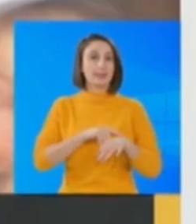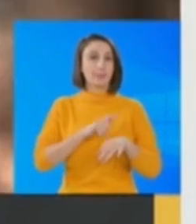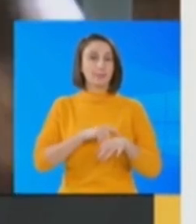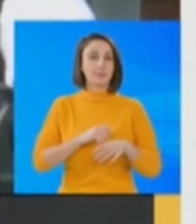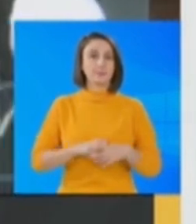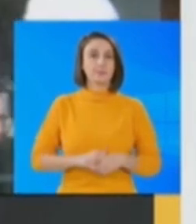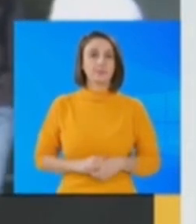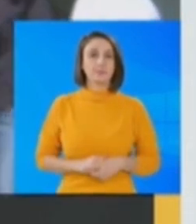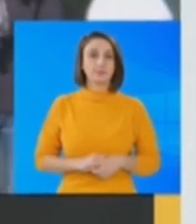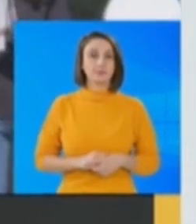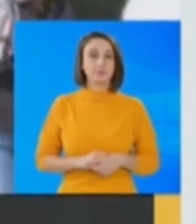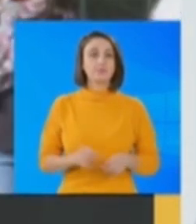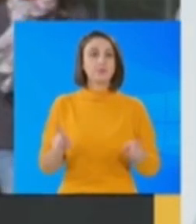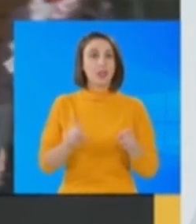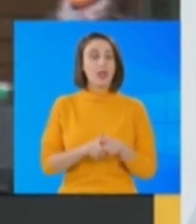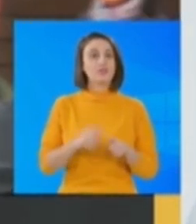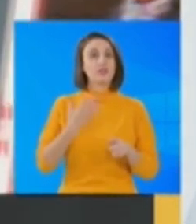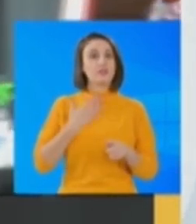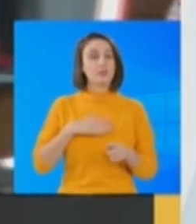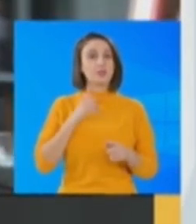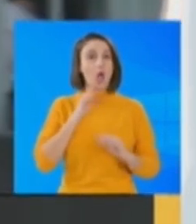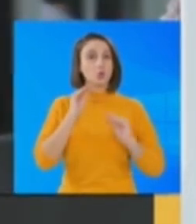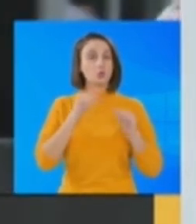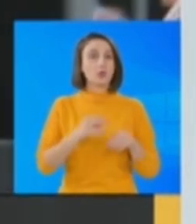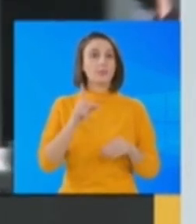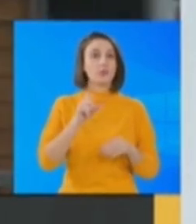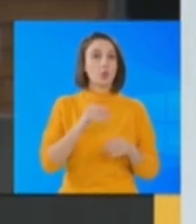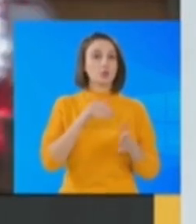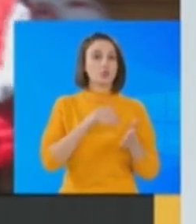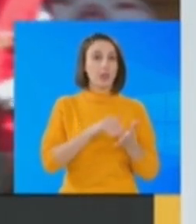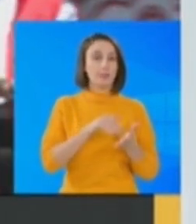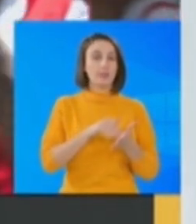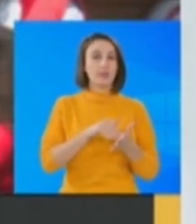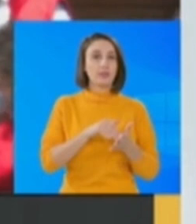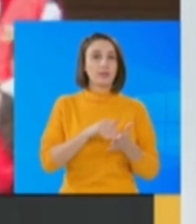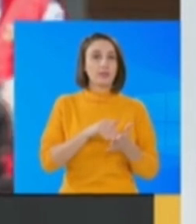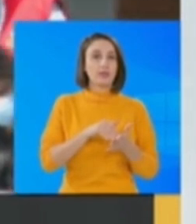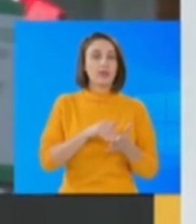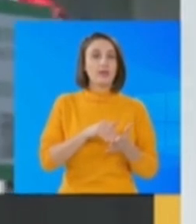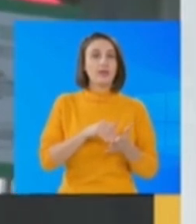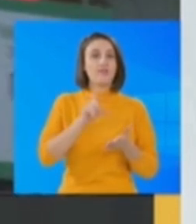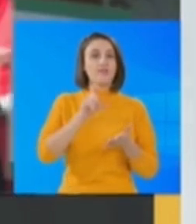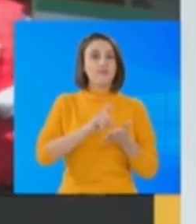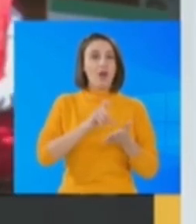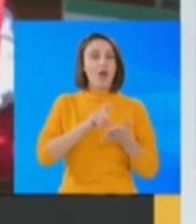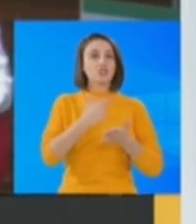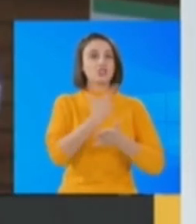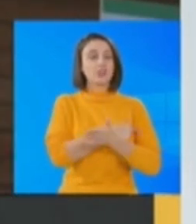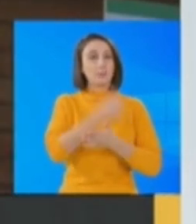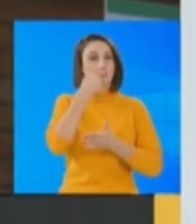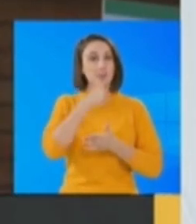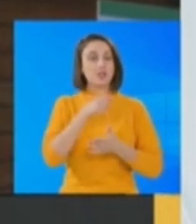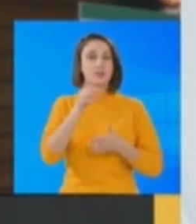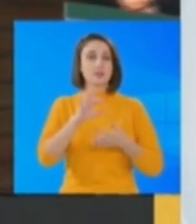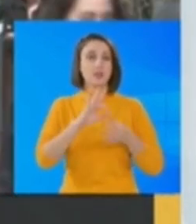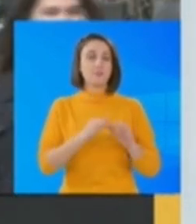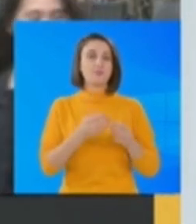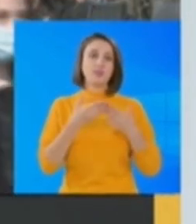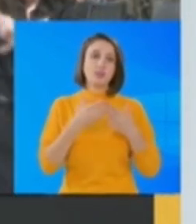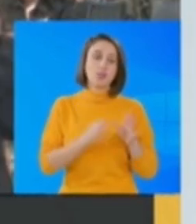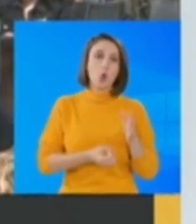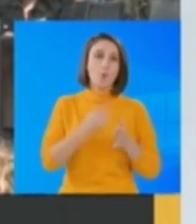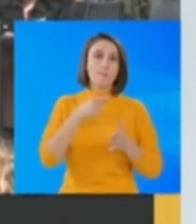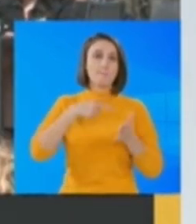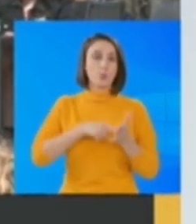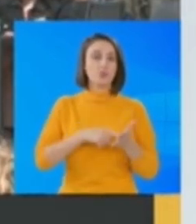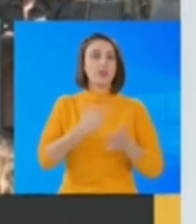scurt timp. De asemenea, vrem să ajungem la 20.000 de vaccinuri pe zi și în sensul acesta se vor